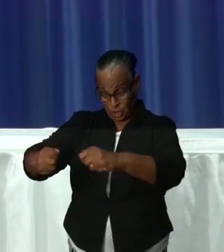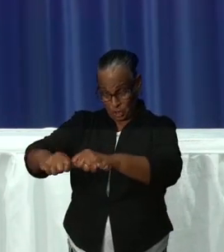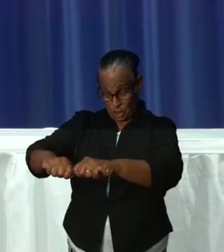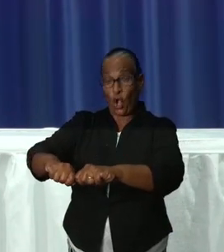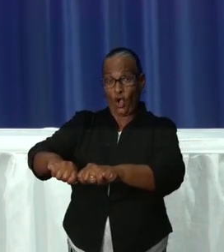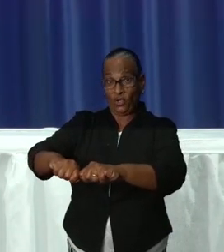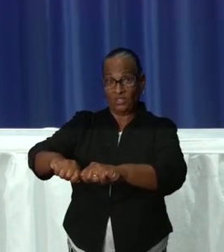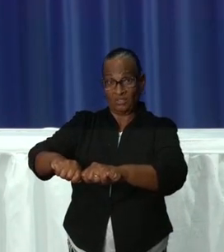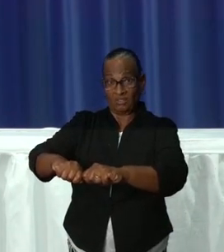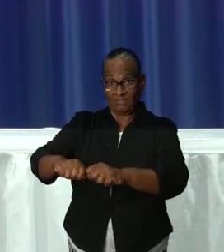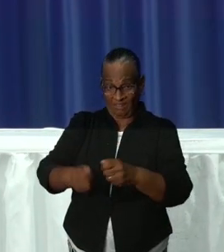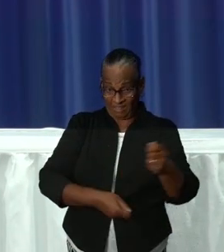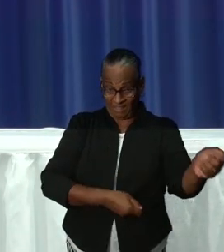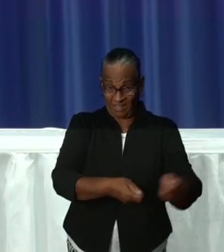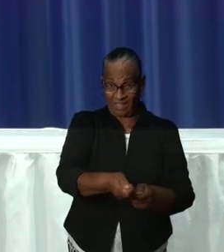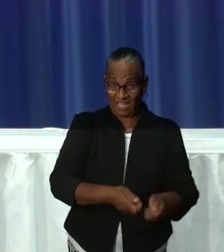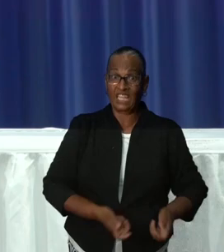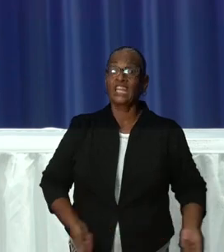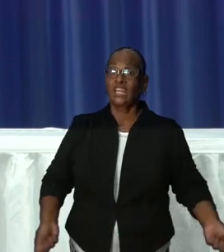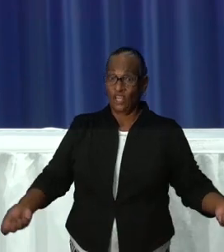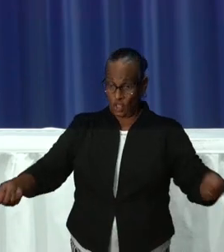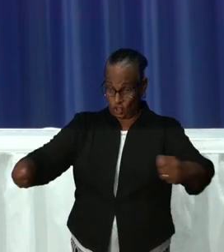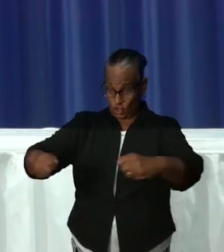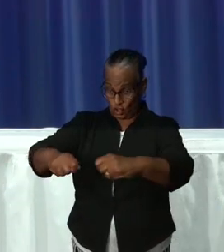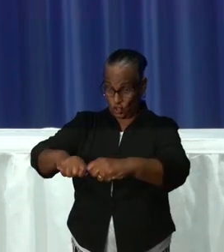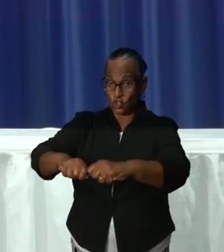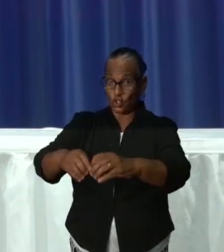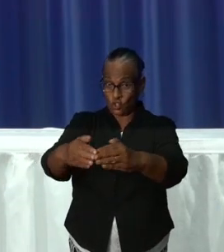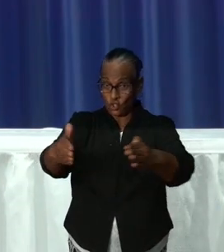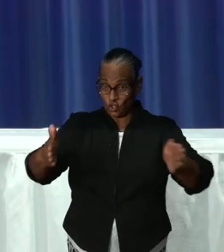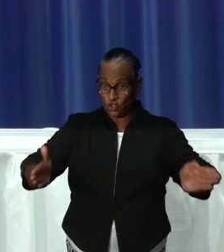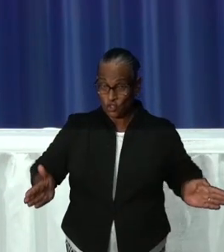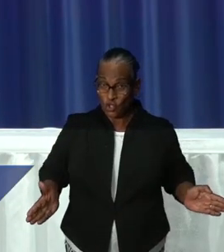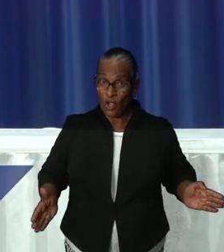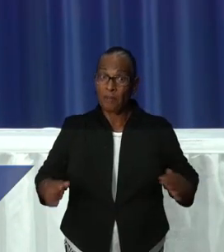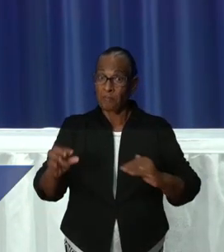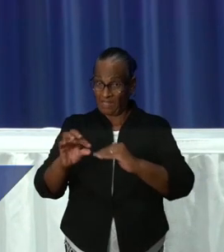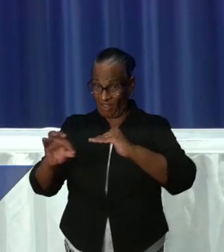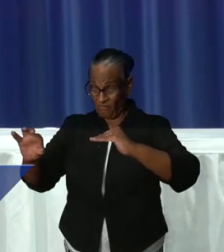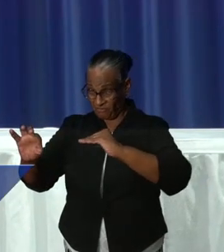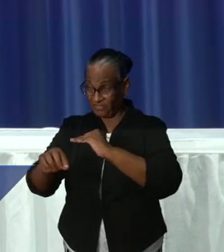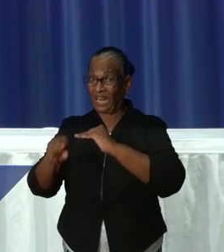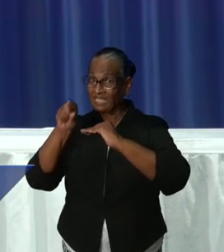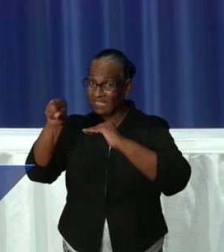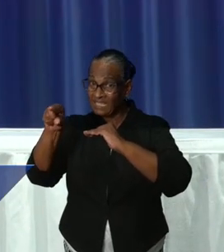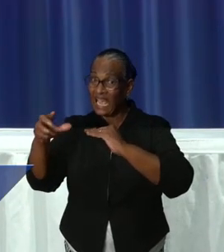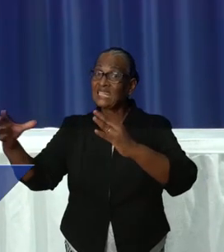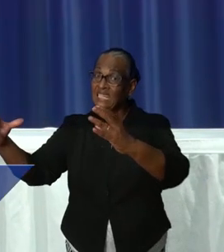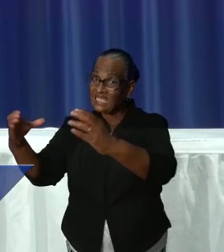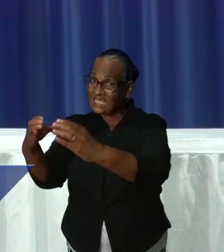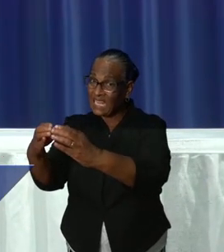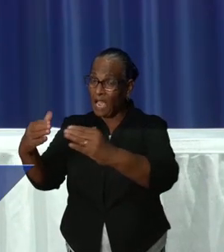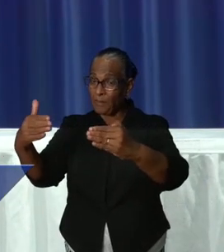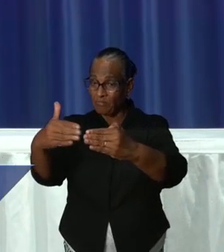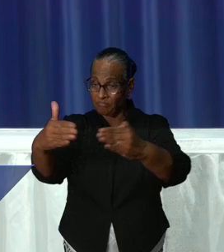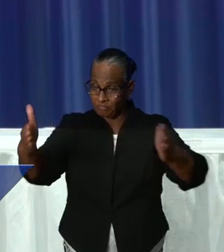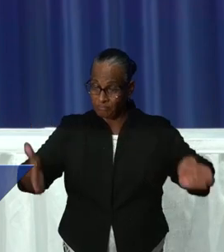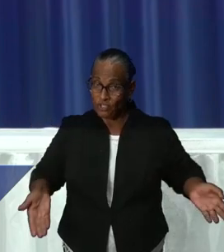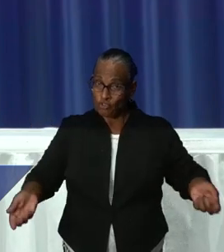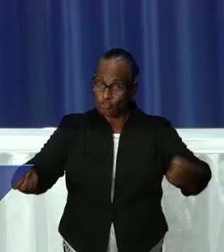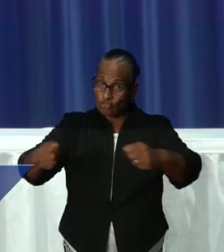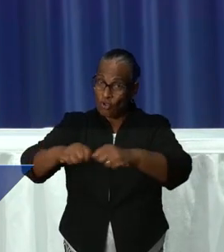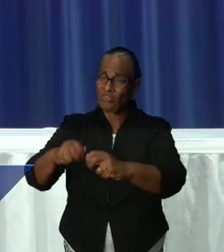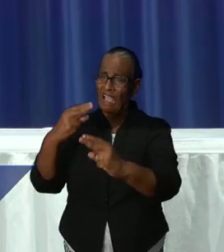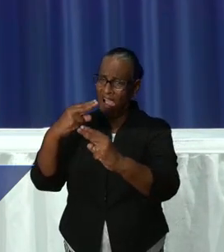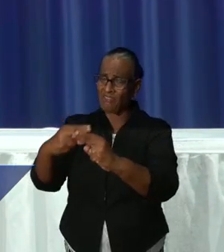men voor wat de grens betreft in samenwerking met de Franse men probeert goede afspraken te maken op